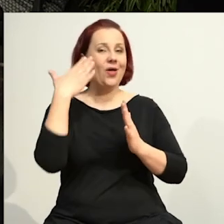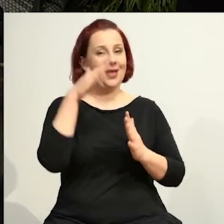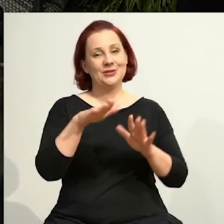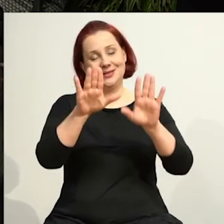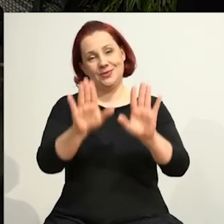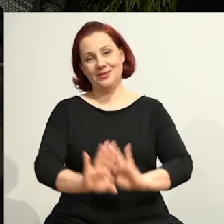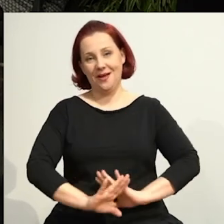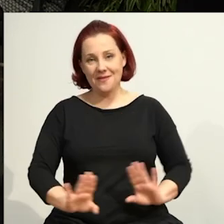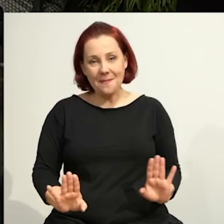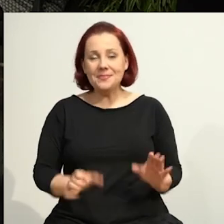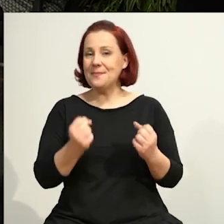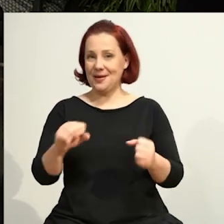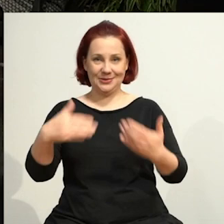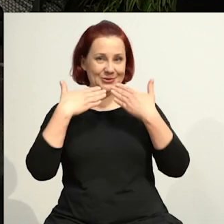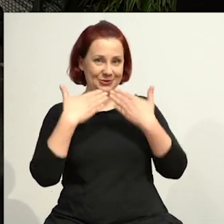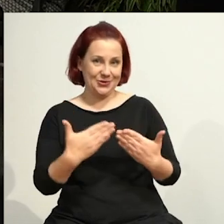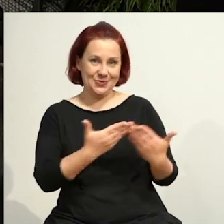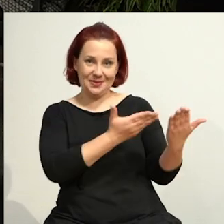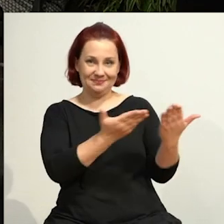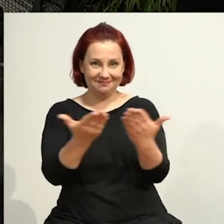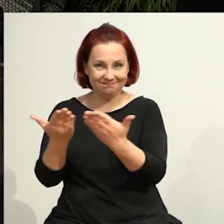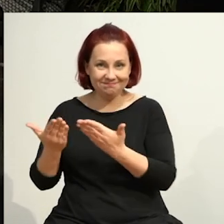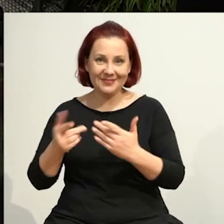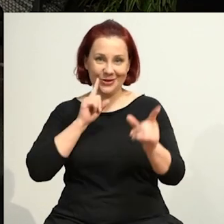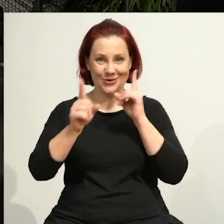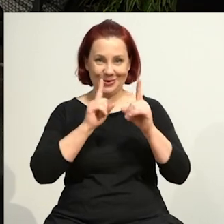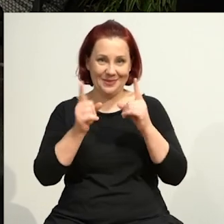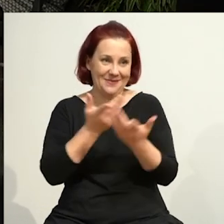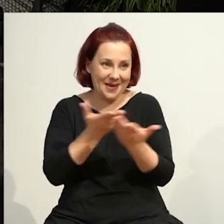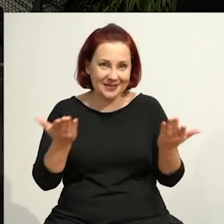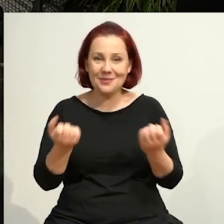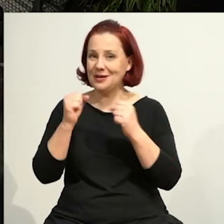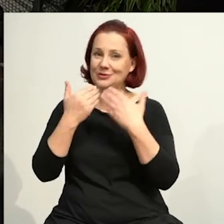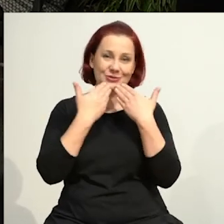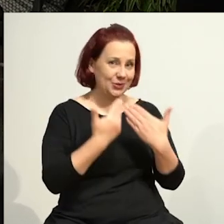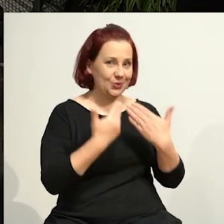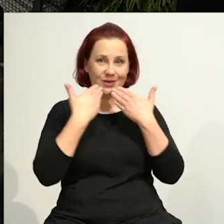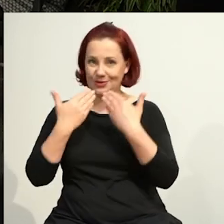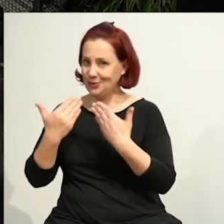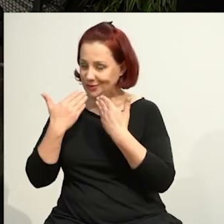zostawiam państwa i bardzo dziękuję moim rozmówcom. Dziękuję bardzo. Dziękuję.